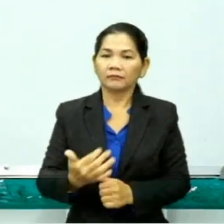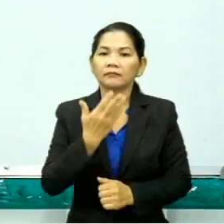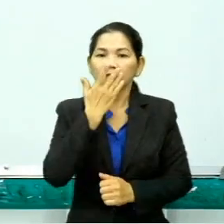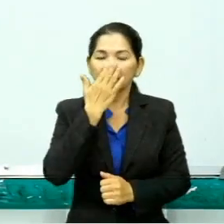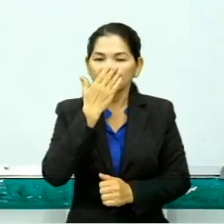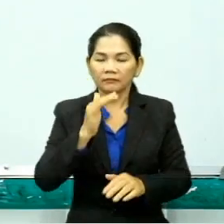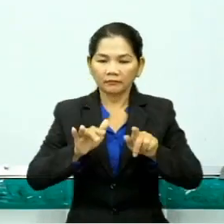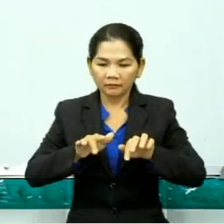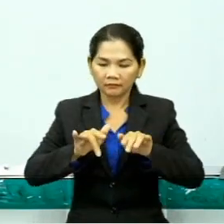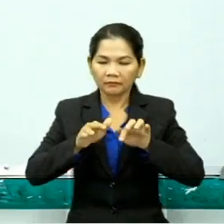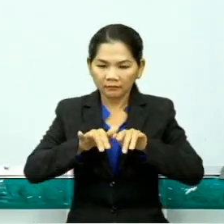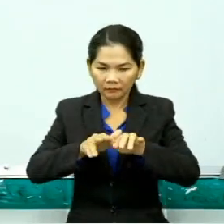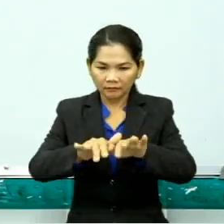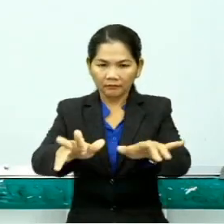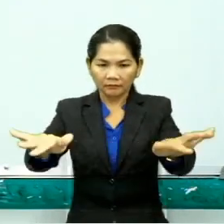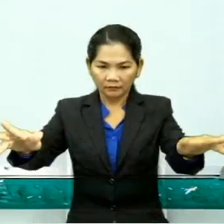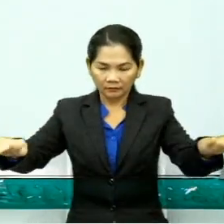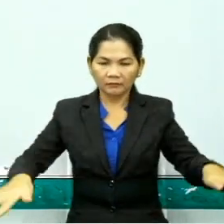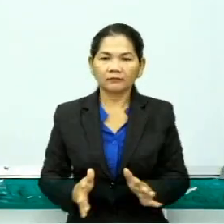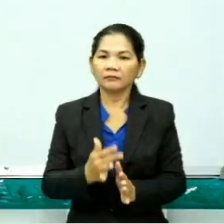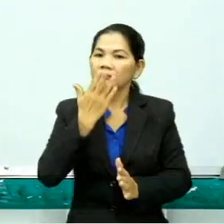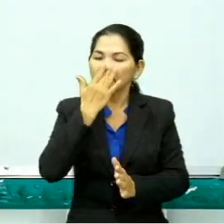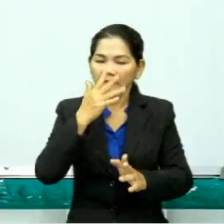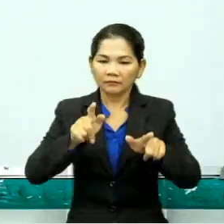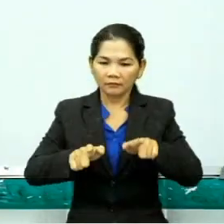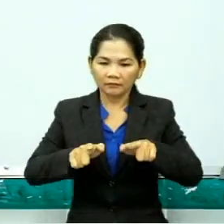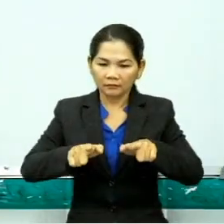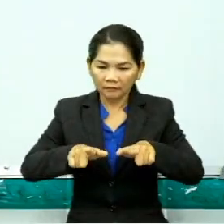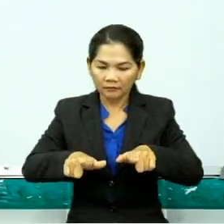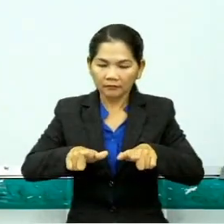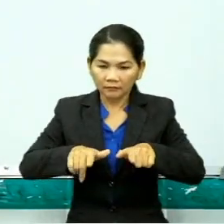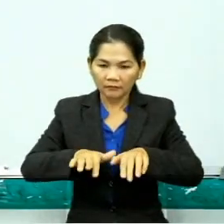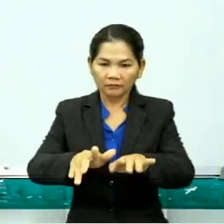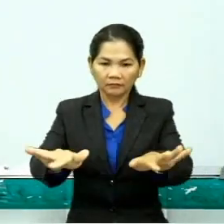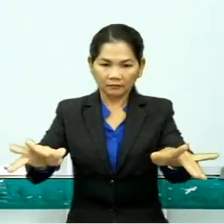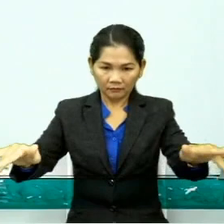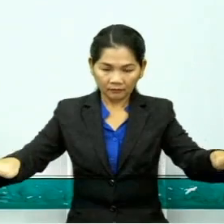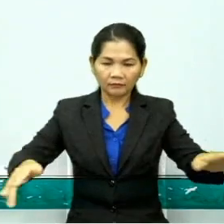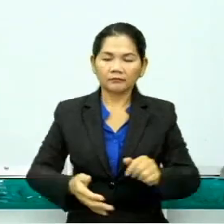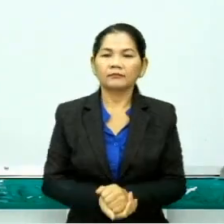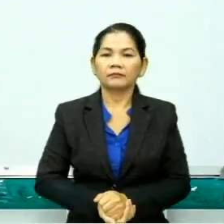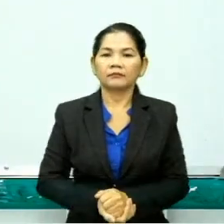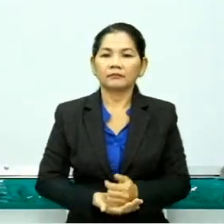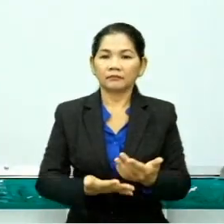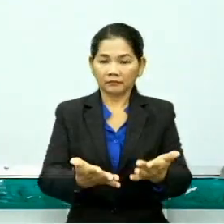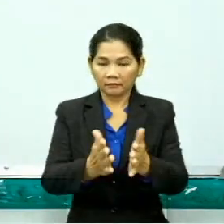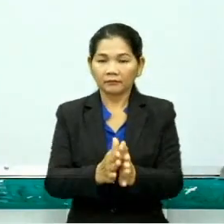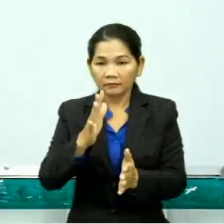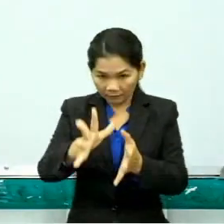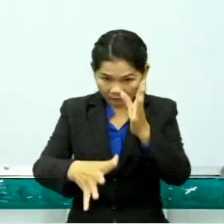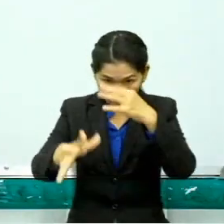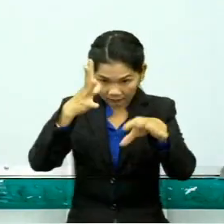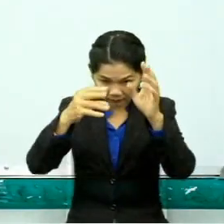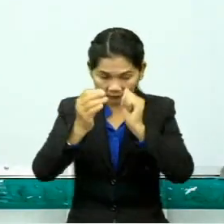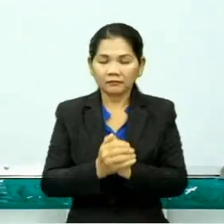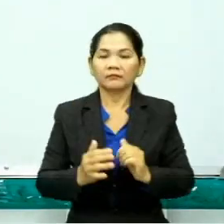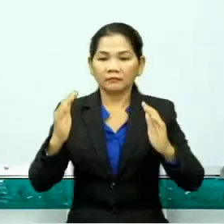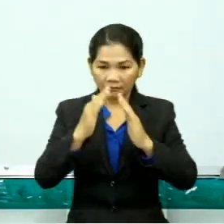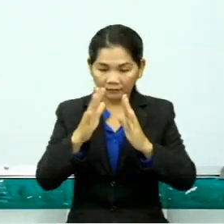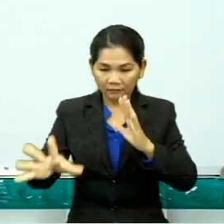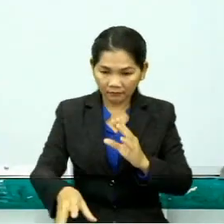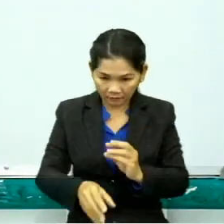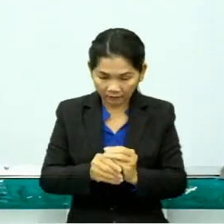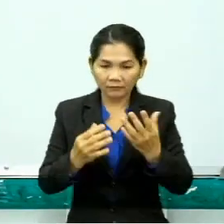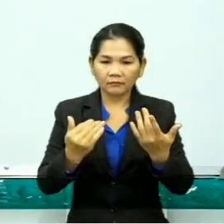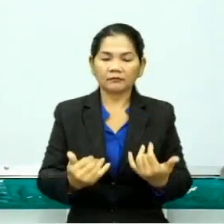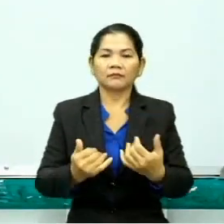cớ nâng bịa chồ là xà chà là on nà con chẳng con thành ác khanh chà cột bàn riêng nơi tiệp bàn thai em